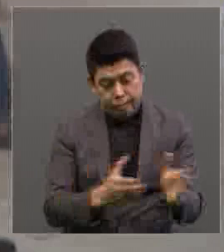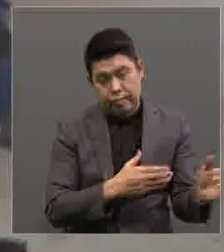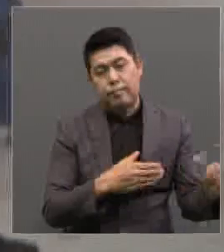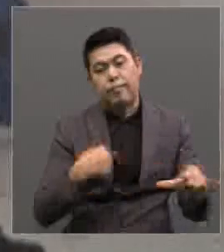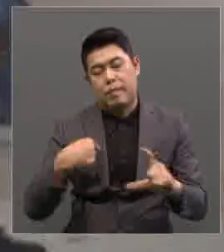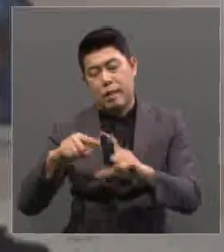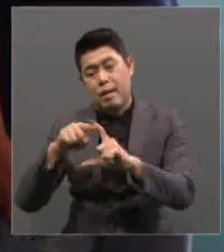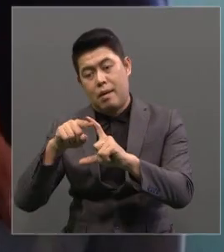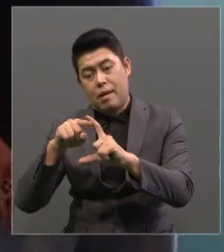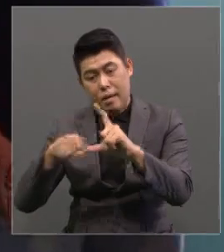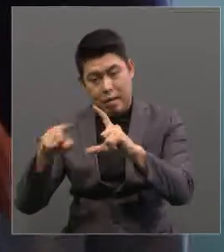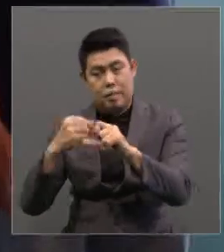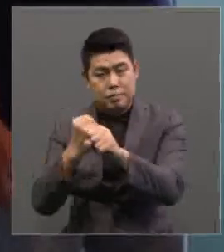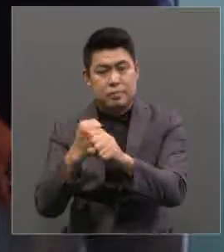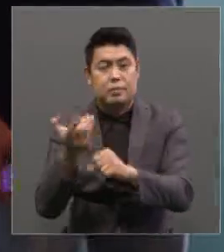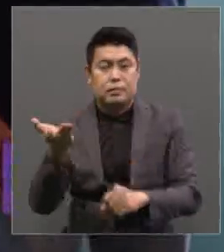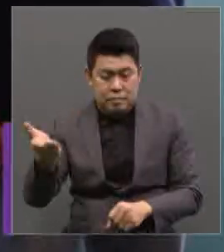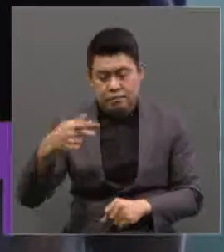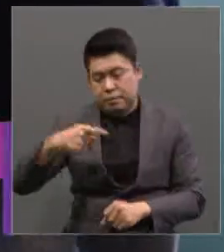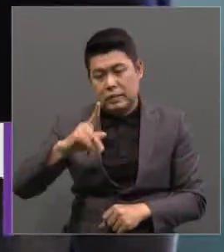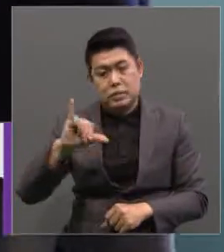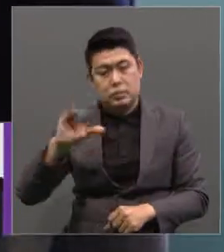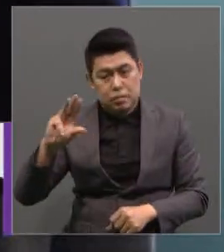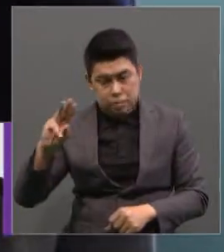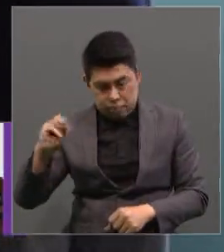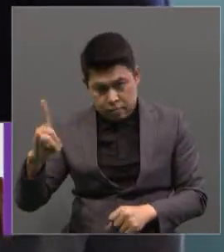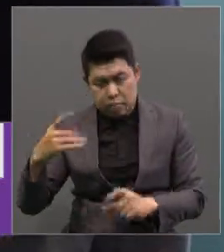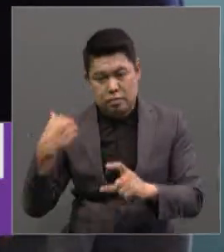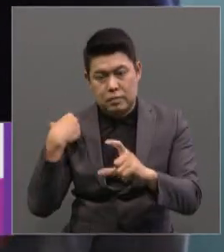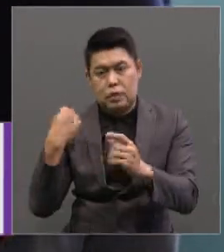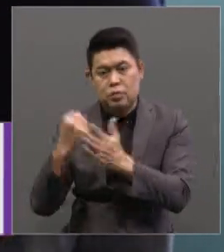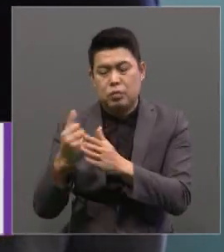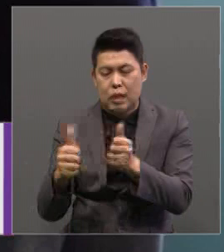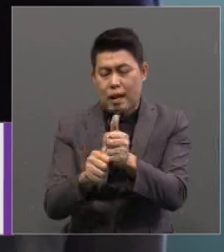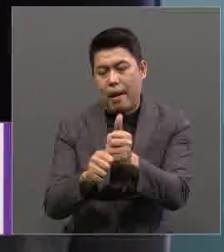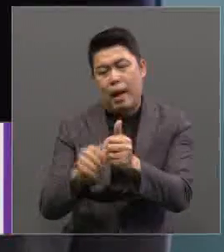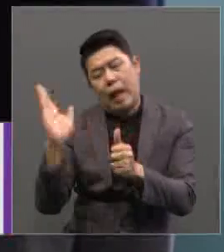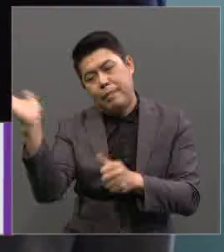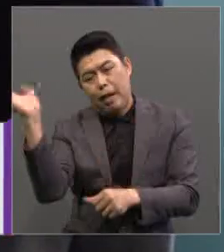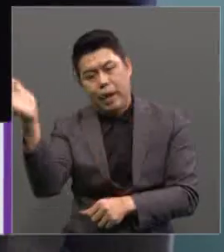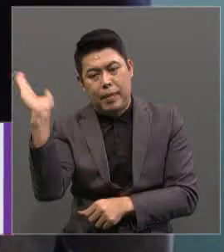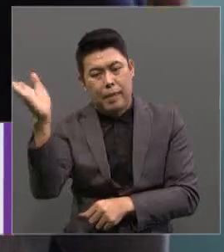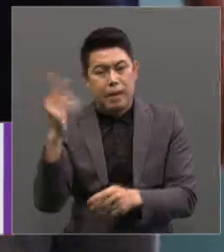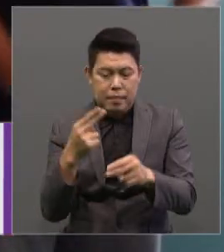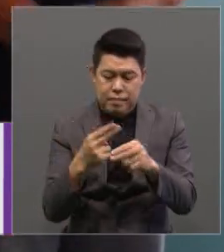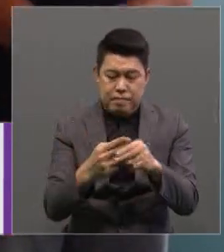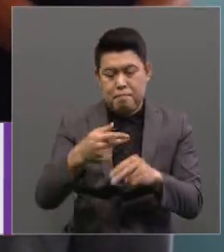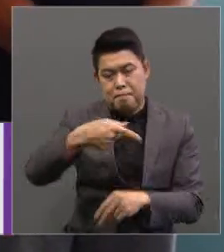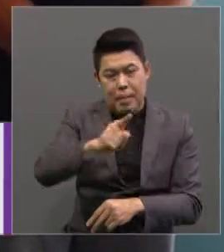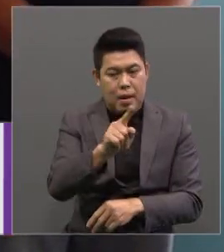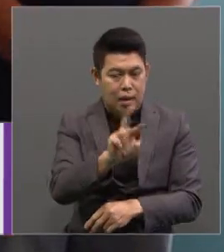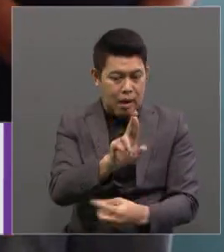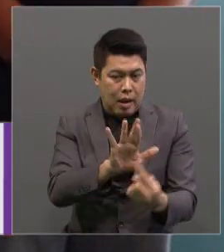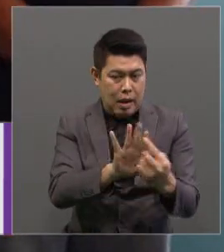อไปนะครับเป็นพรรคก้าวไกลวันนี้ทางคุณปิยบุตรแสงกนกกุลนะครับผู้ช่วยหาเสียงของพรรคก้าวไกลพร้อมด้วยทางคุณประเสริฐพ